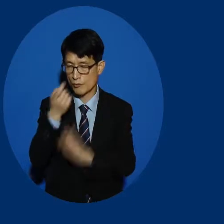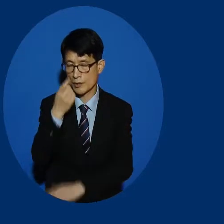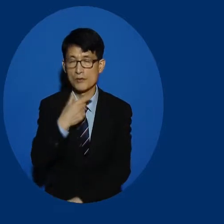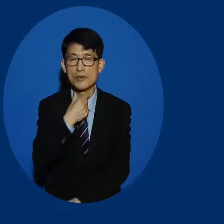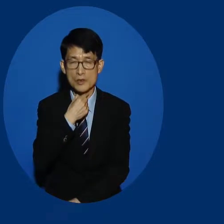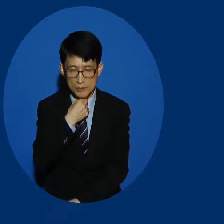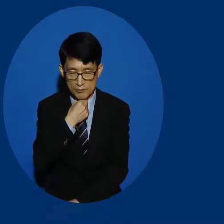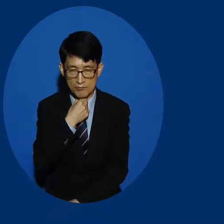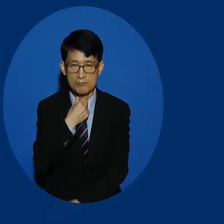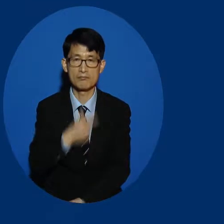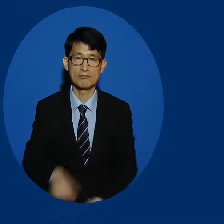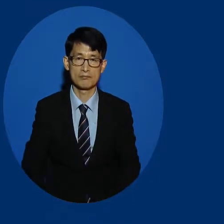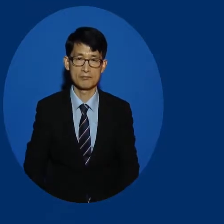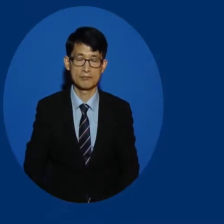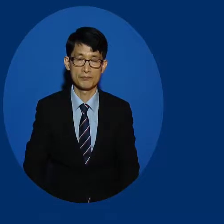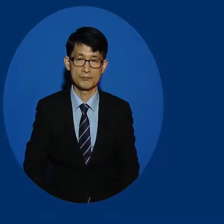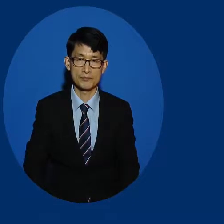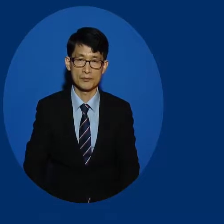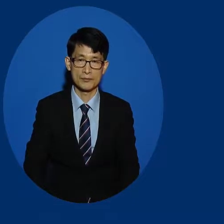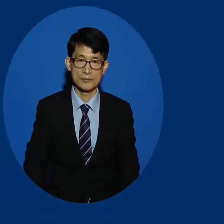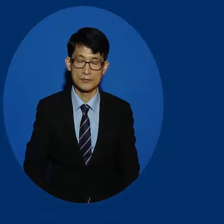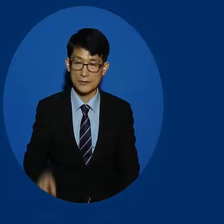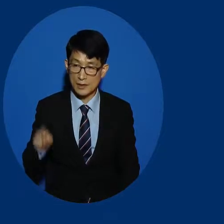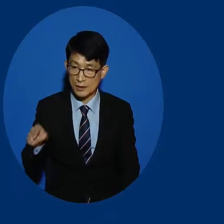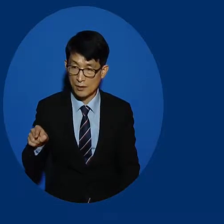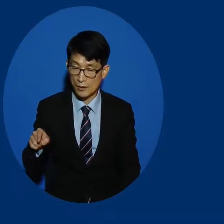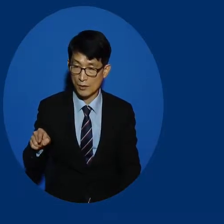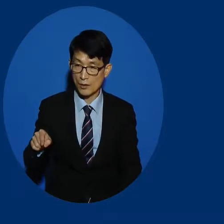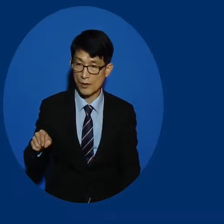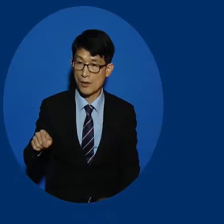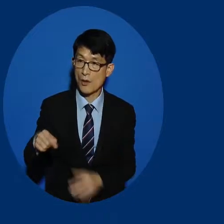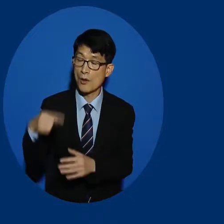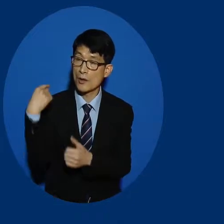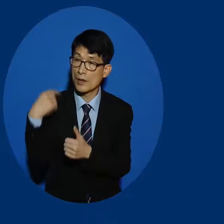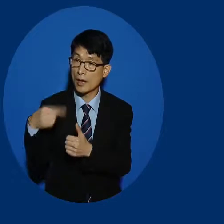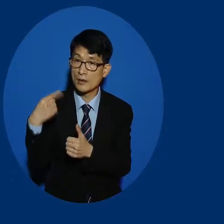따라서 일반 평생교육 시설에서